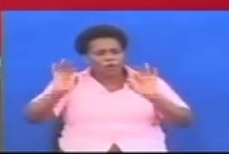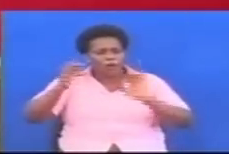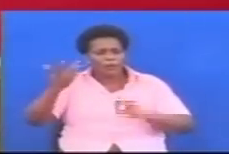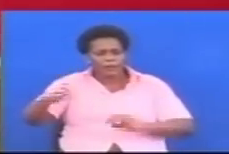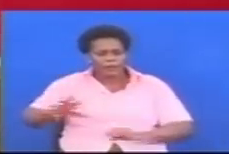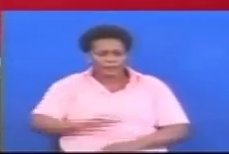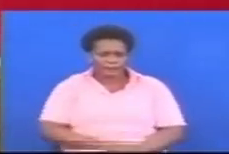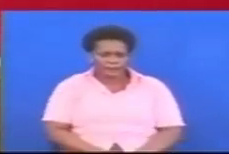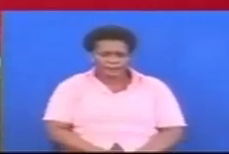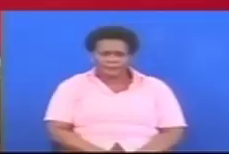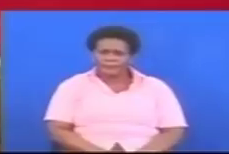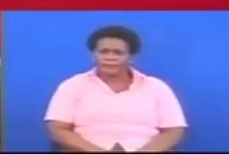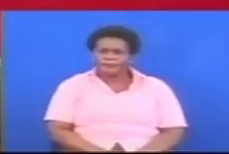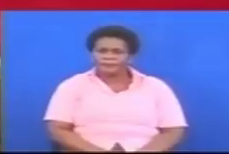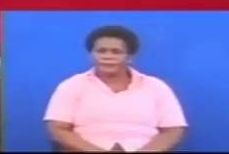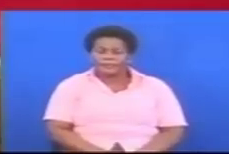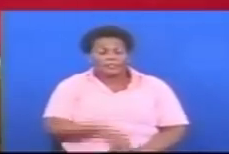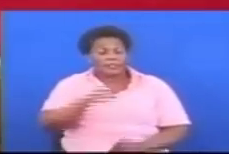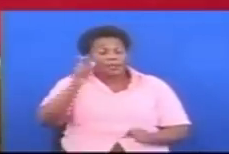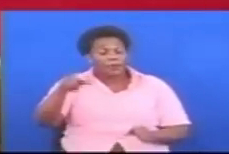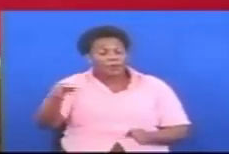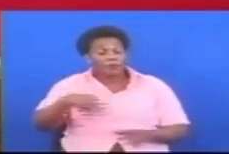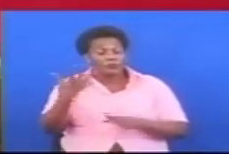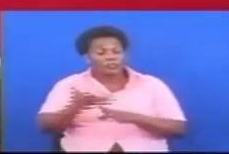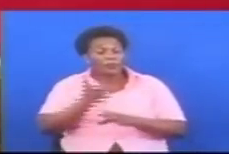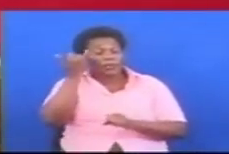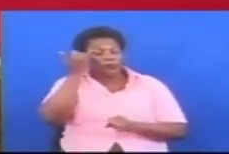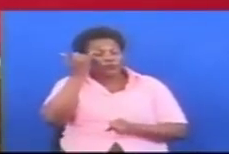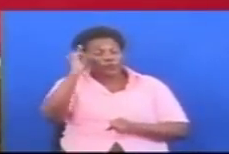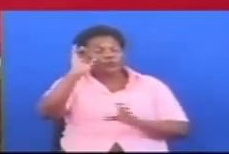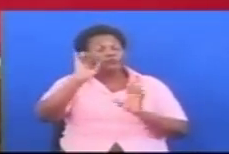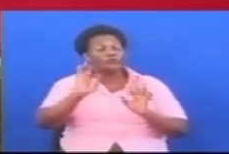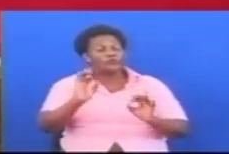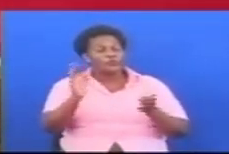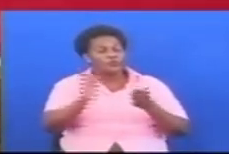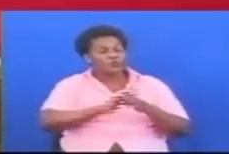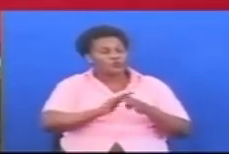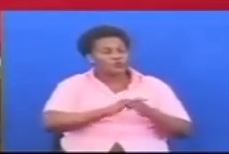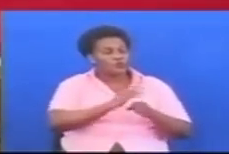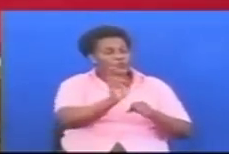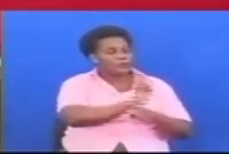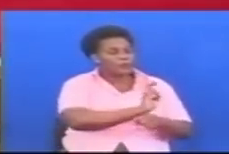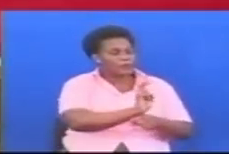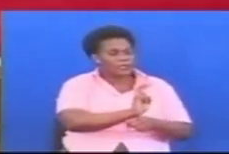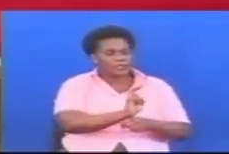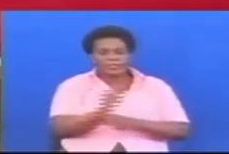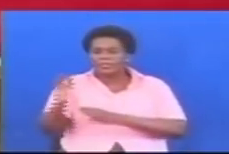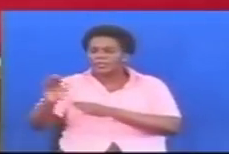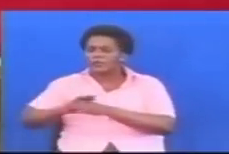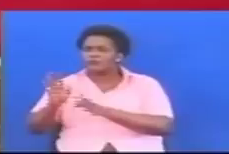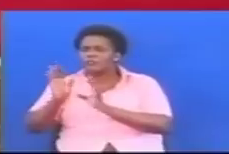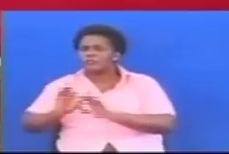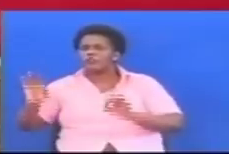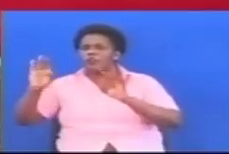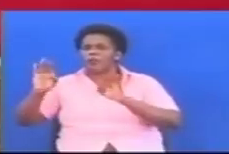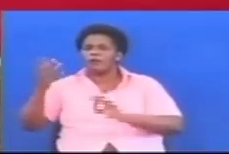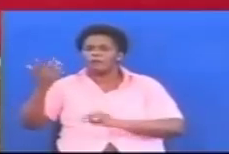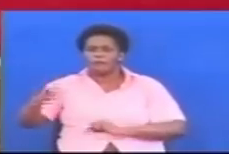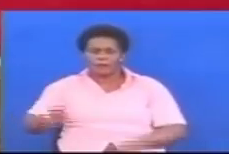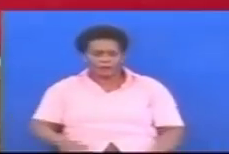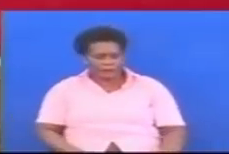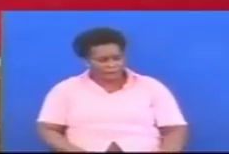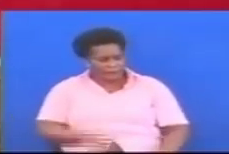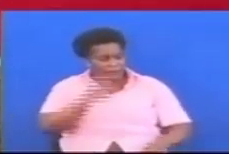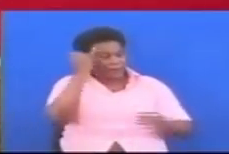na wananchi wataweza kushauriwa ipasavyo kuhusu usimamizi na matumizi endelevu ya maji. Hitimisho. Mheshimiwa Mwenyekiti,